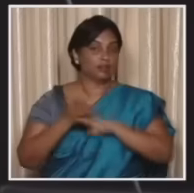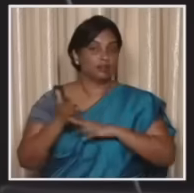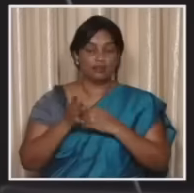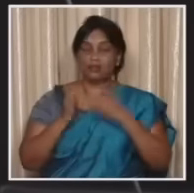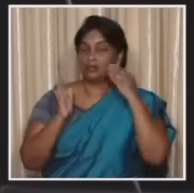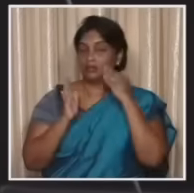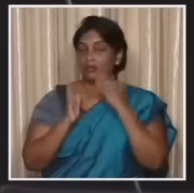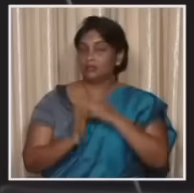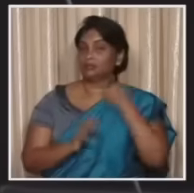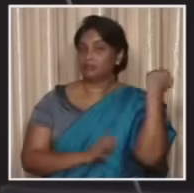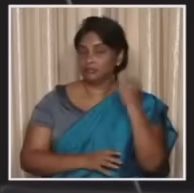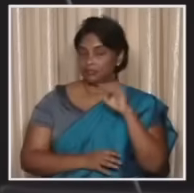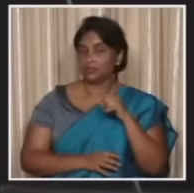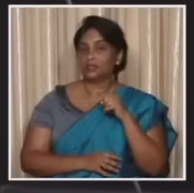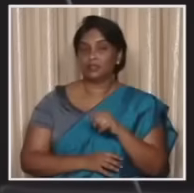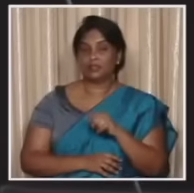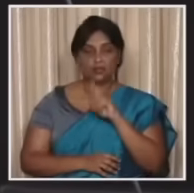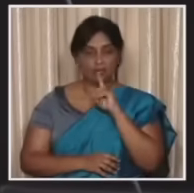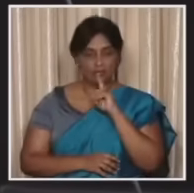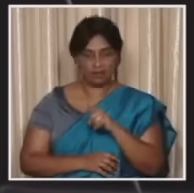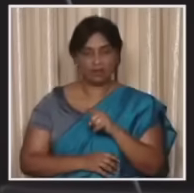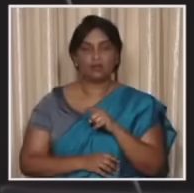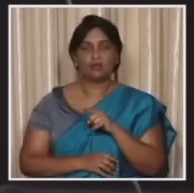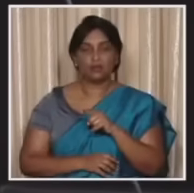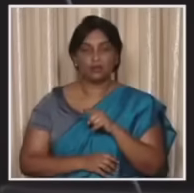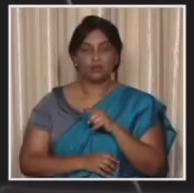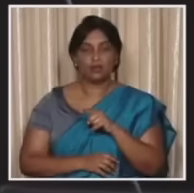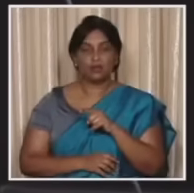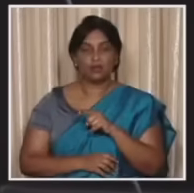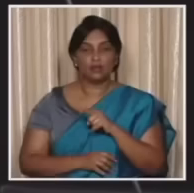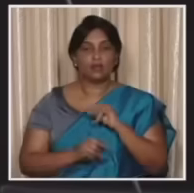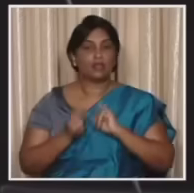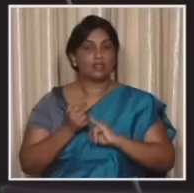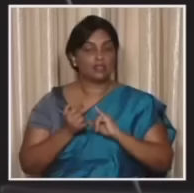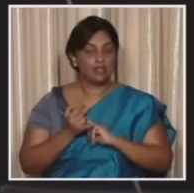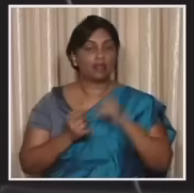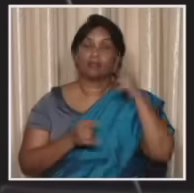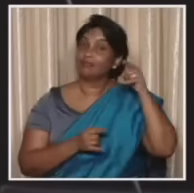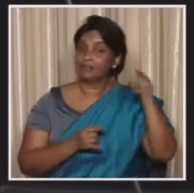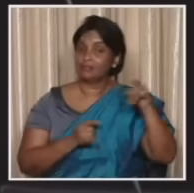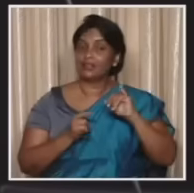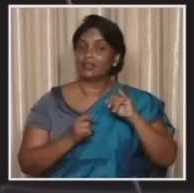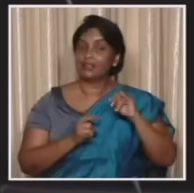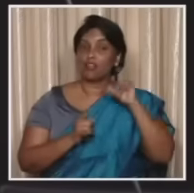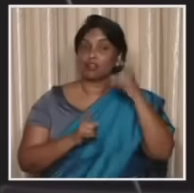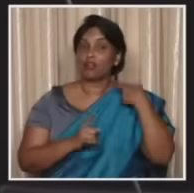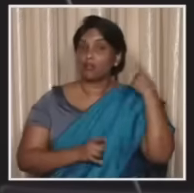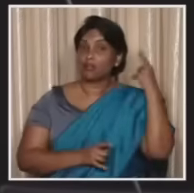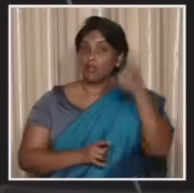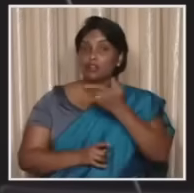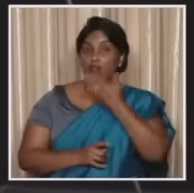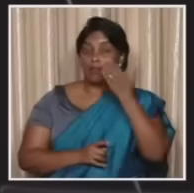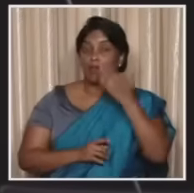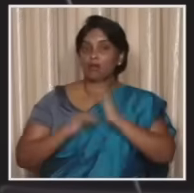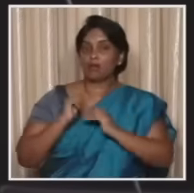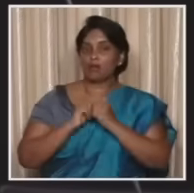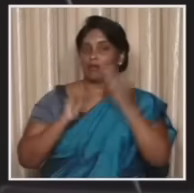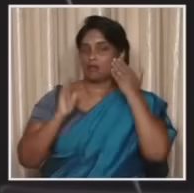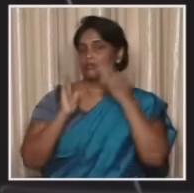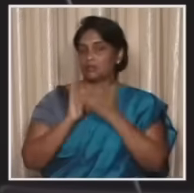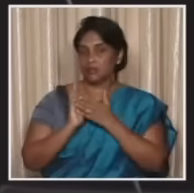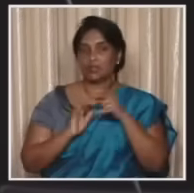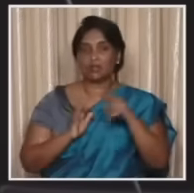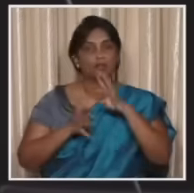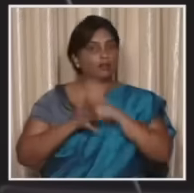ප්‍රසන්ට් කරනකොට ඒක ගැන කියනකොට මේ සාගලට ඒගොල්ලන්ට කොළඹට යන්න පුළුවන් ක්‍රමය විතරයි යෝජනා කරේ.